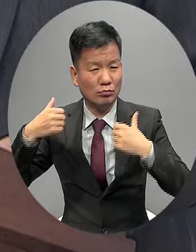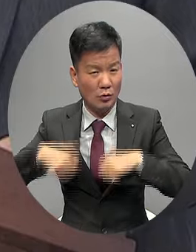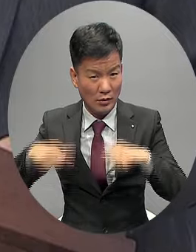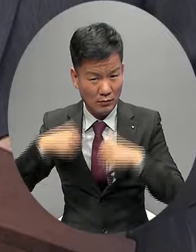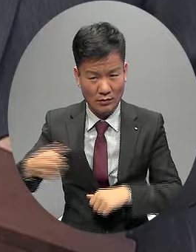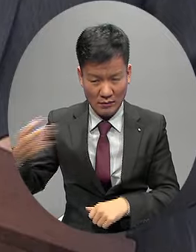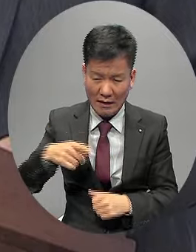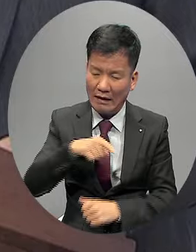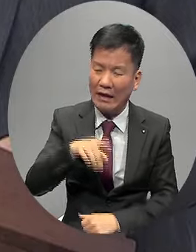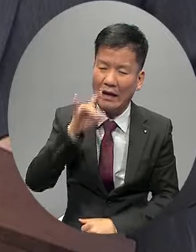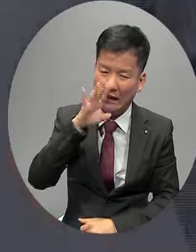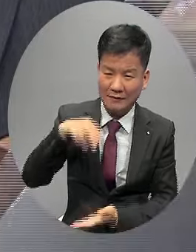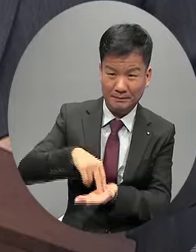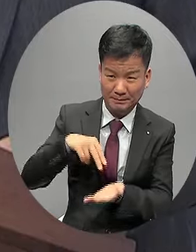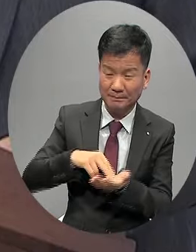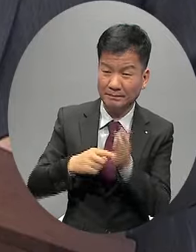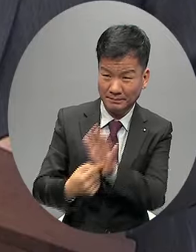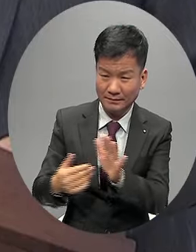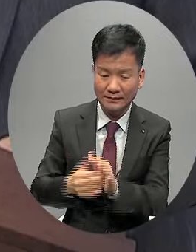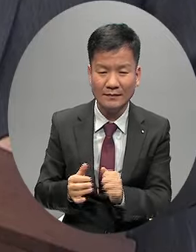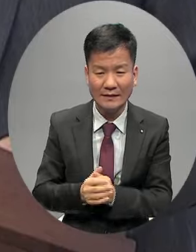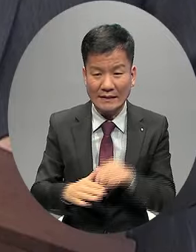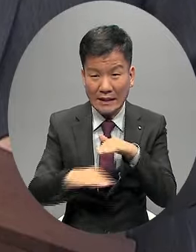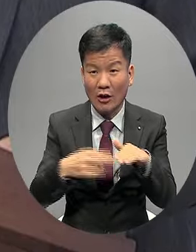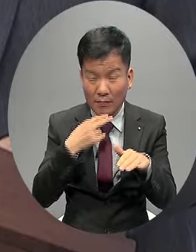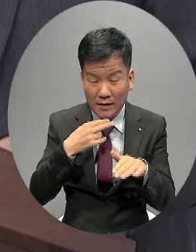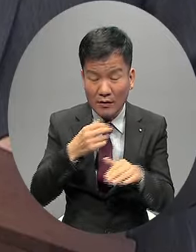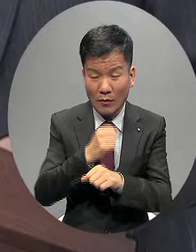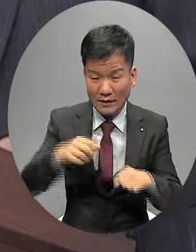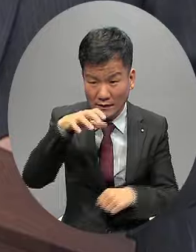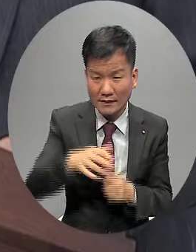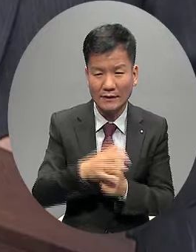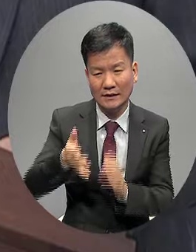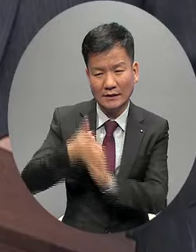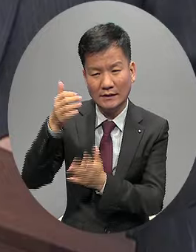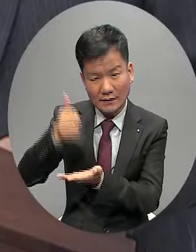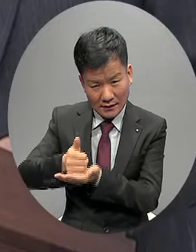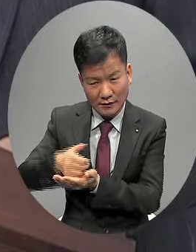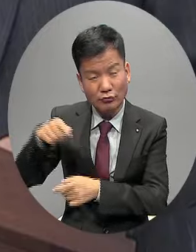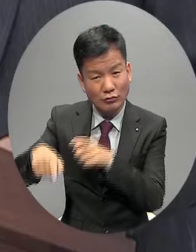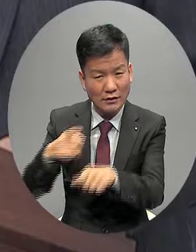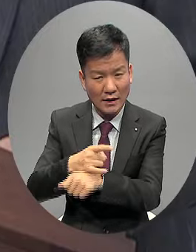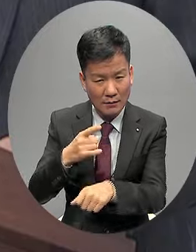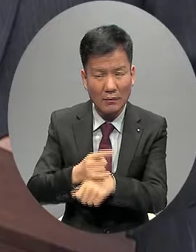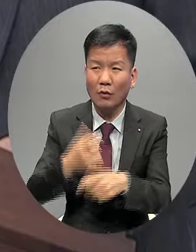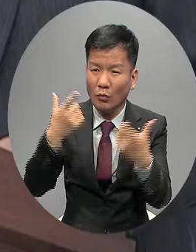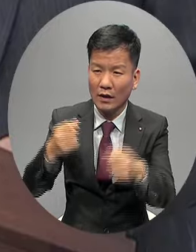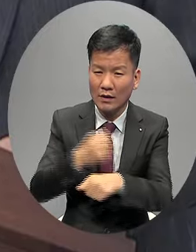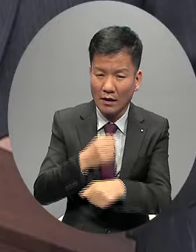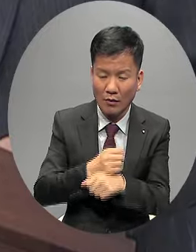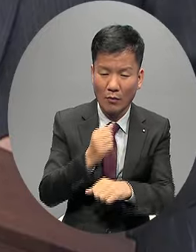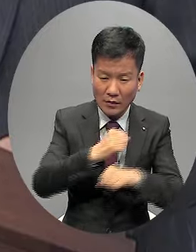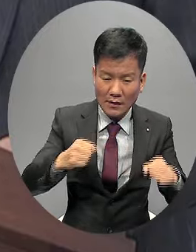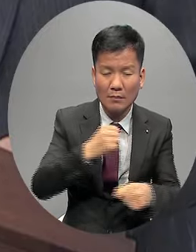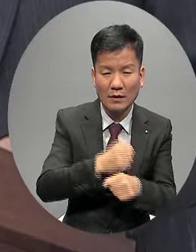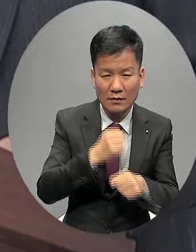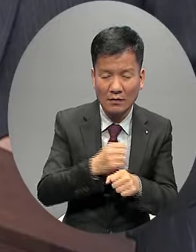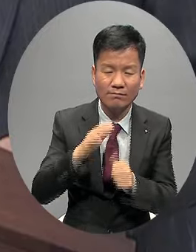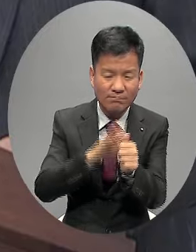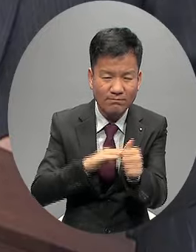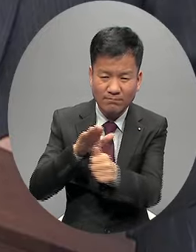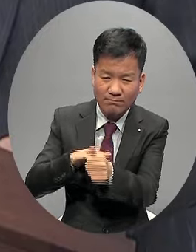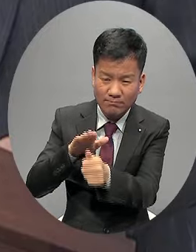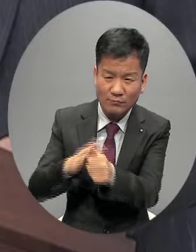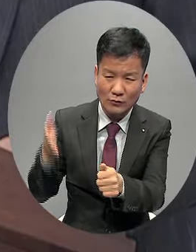한다며 불만을 터뜨렸고 차 없는 광장에 대해서도 시가 추진하는 사업을 다른 곳에서 하고 광장을 만들자고